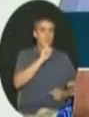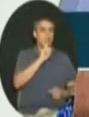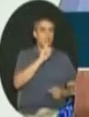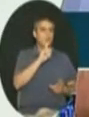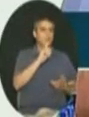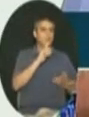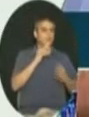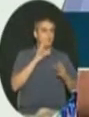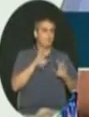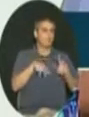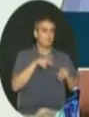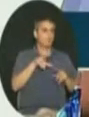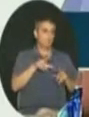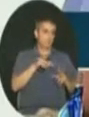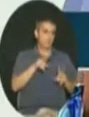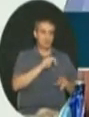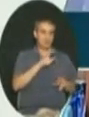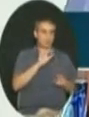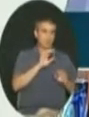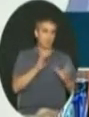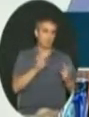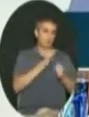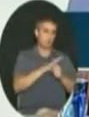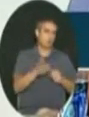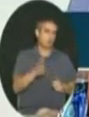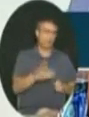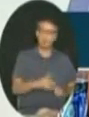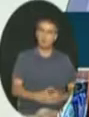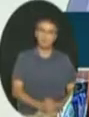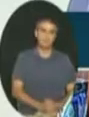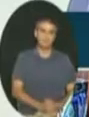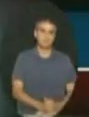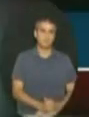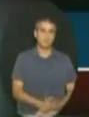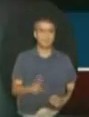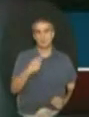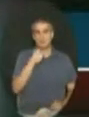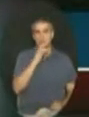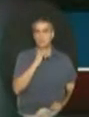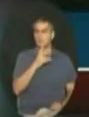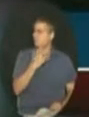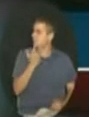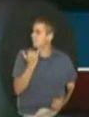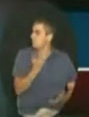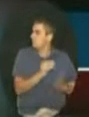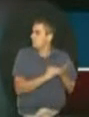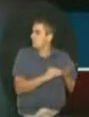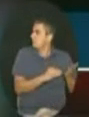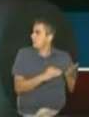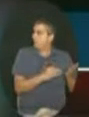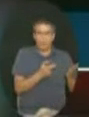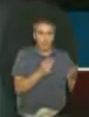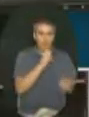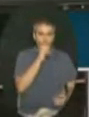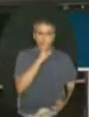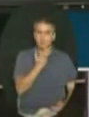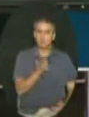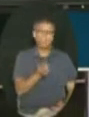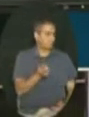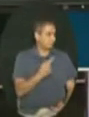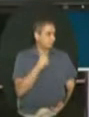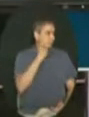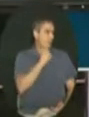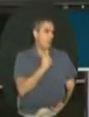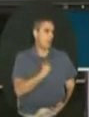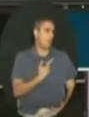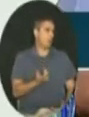רוצים את הנושא של ניצולי השואה. יש קצת בעיה, זה יכול, אני לא קובע להם מה יהיה הנושא. לא יודע מאיפה הוא מביא את הנתונים, דוד, לא יודע מאיפה הוא מביא את הנתונים. אני לא רוצה להגיד מי